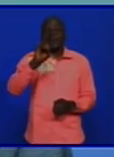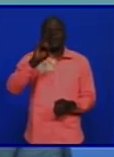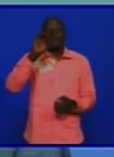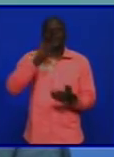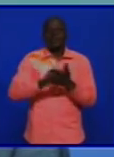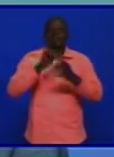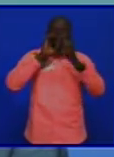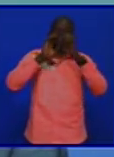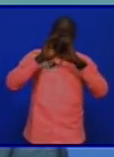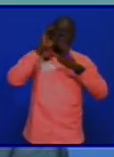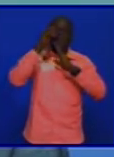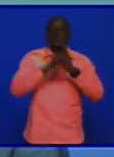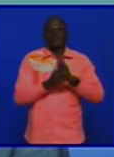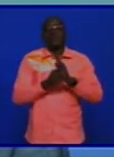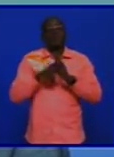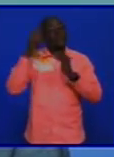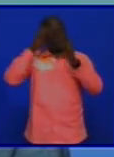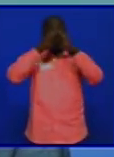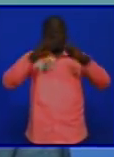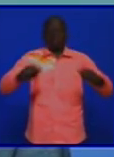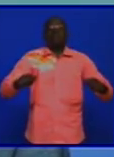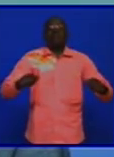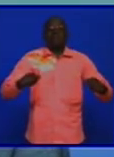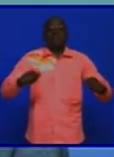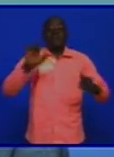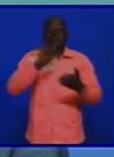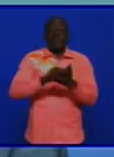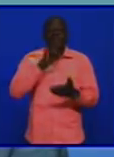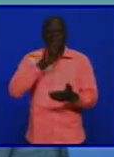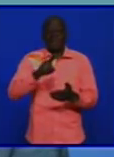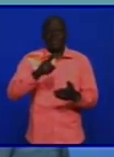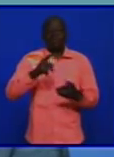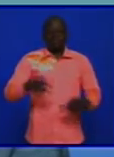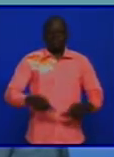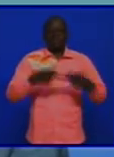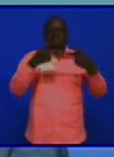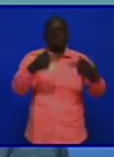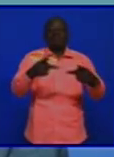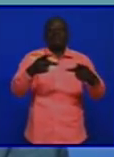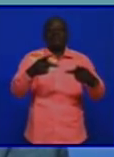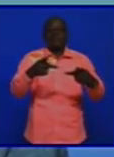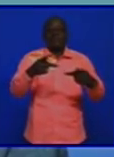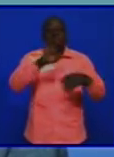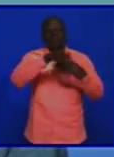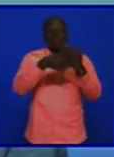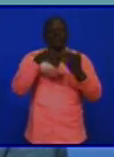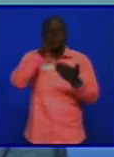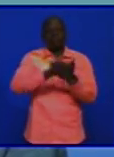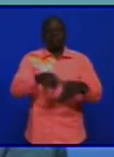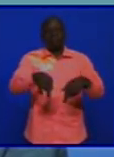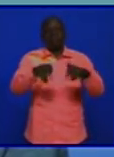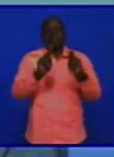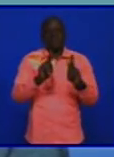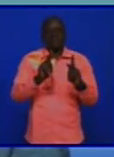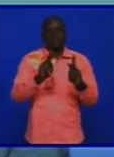communications. C'est des panels, c'est des stands d'exposition. Et tout cela permet à ce